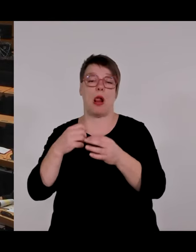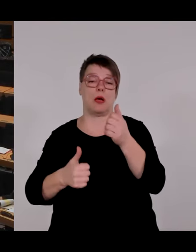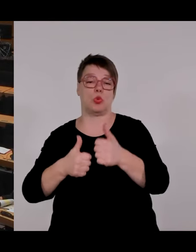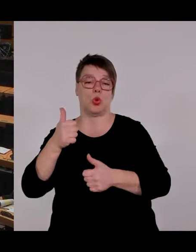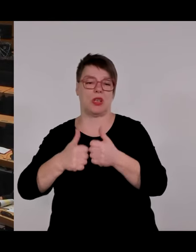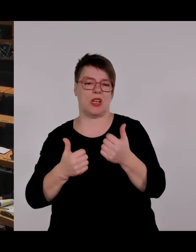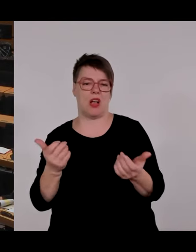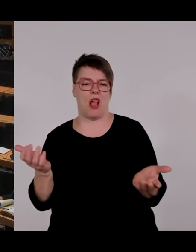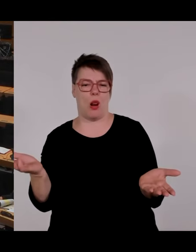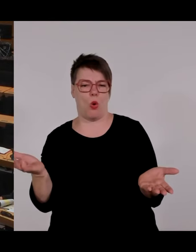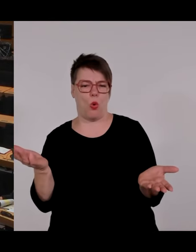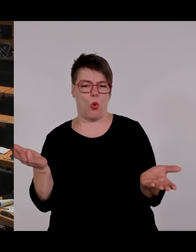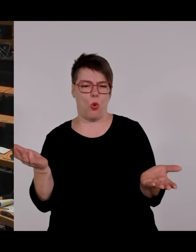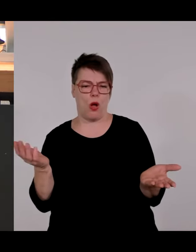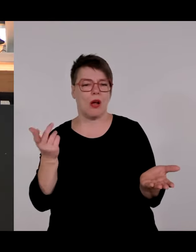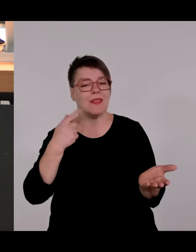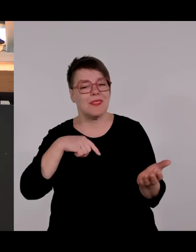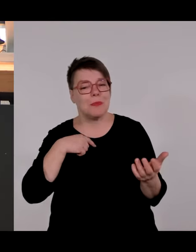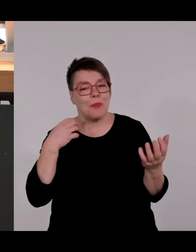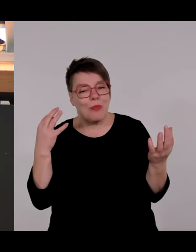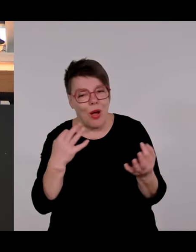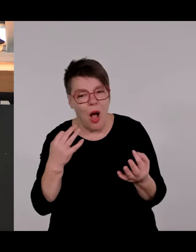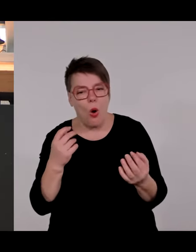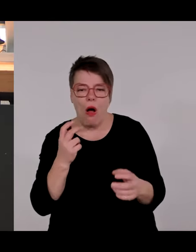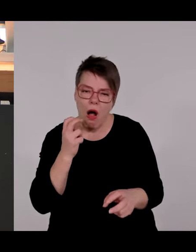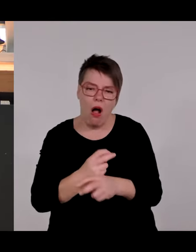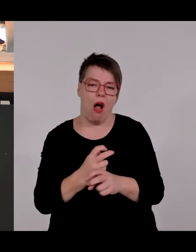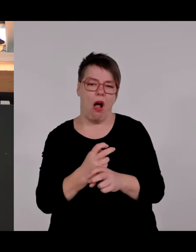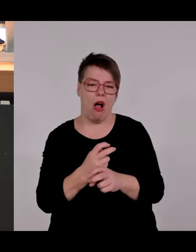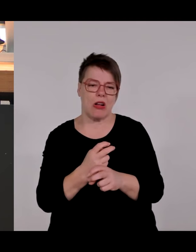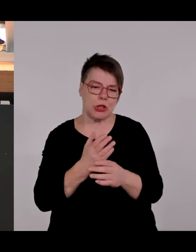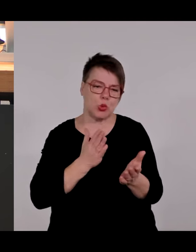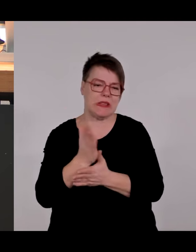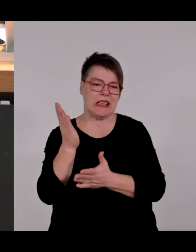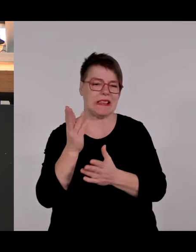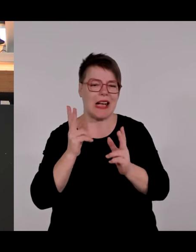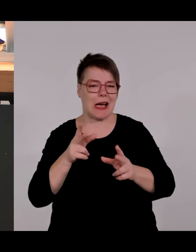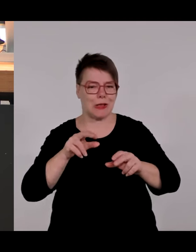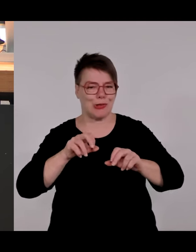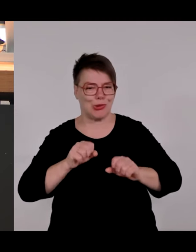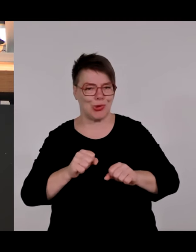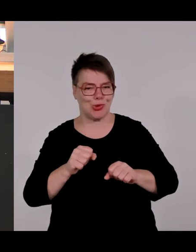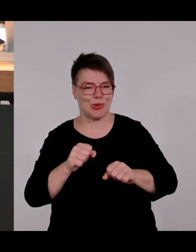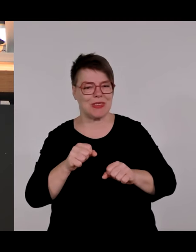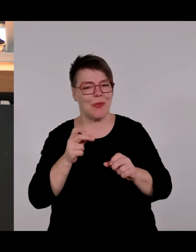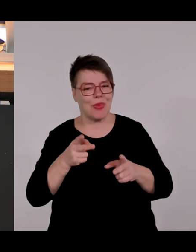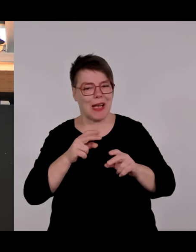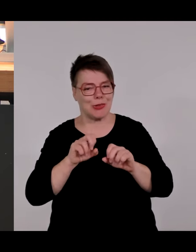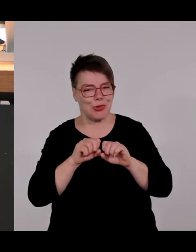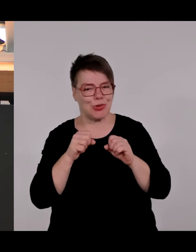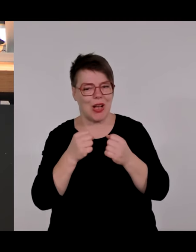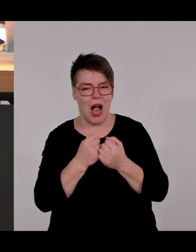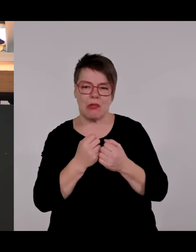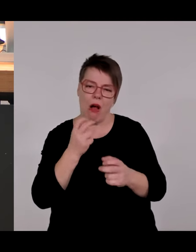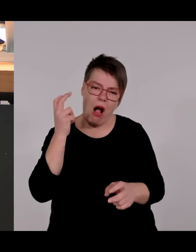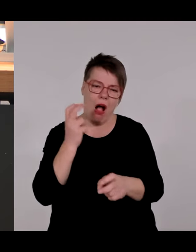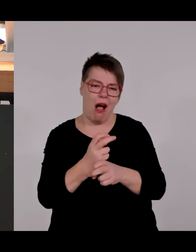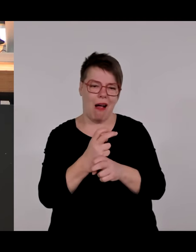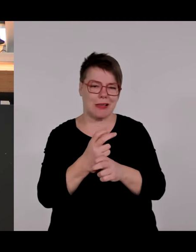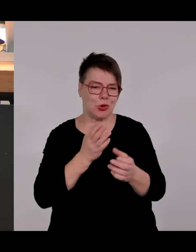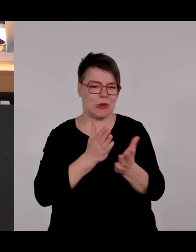Und welche Klientel von Straftätern haben wir denn da? Wir haben jetzt mittlerweile den Umstand, dass wir fast ausschließlich Intensivtäter